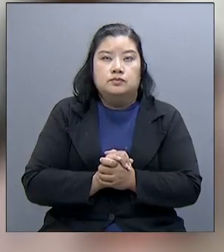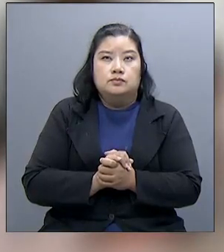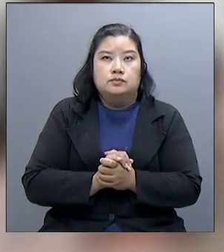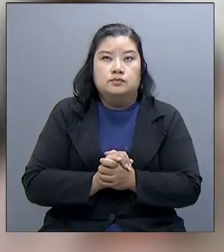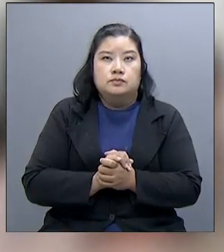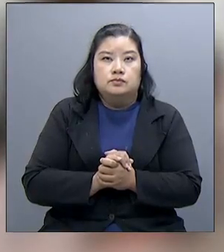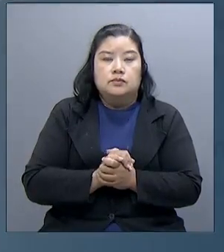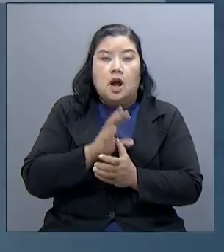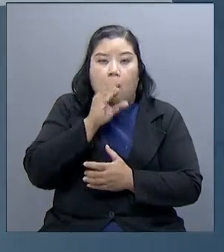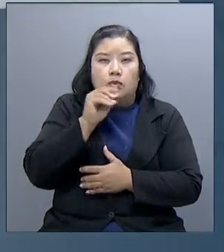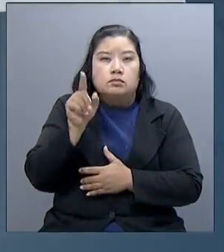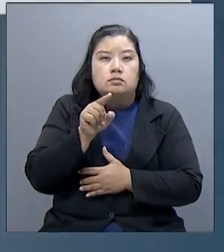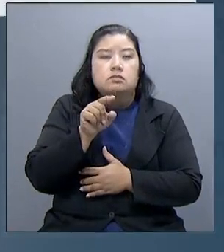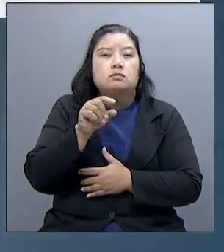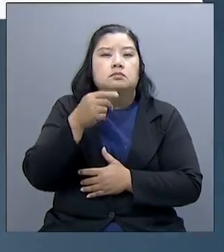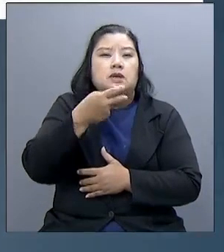ลมะกานอัลวะฮีด